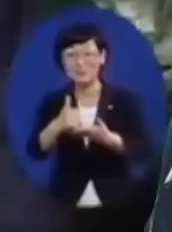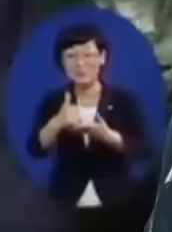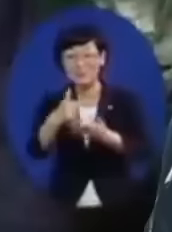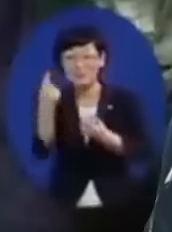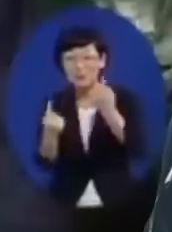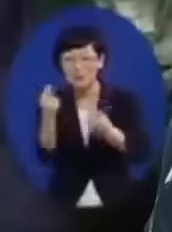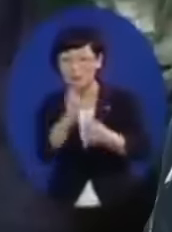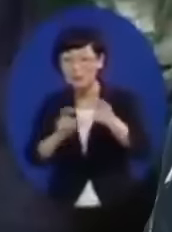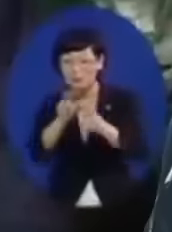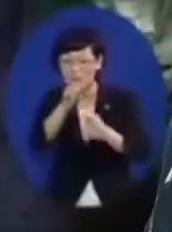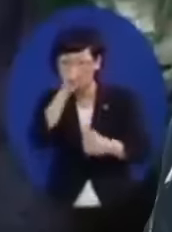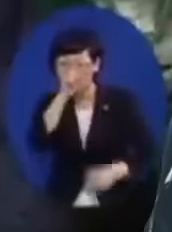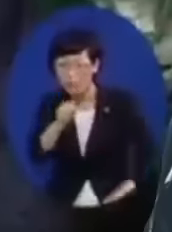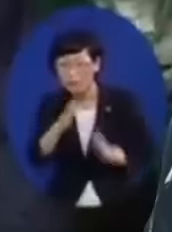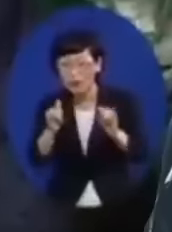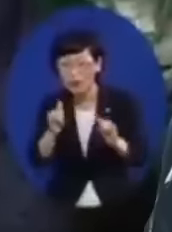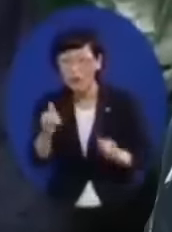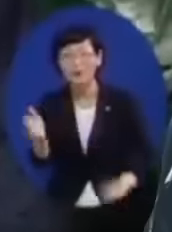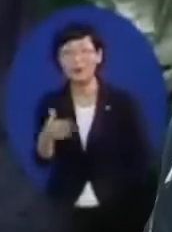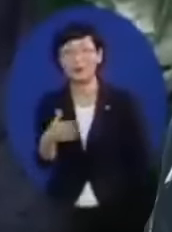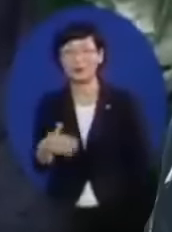예수님보다 더 좋은 분은 없습니다.